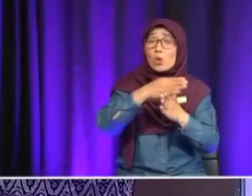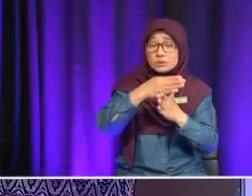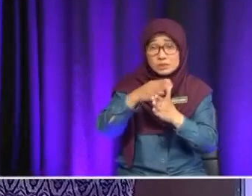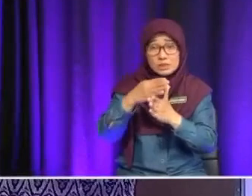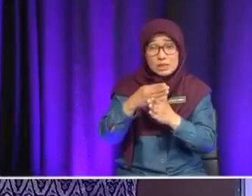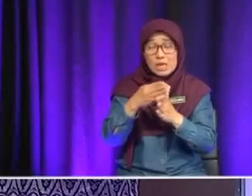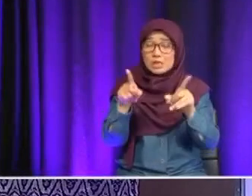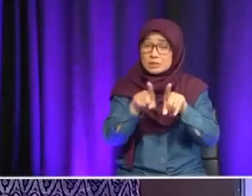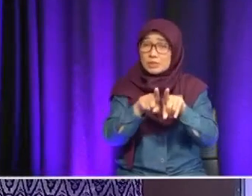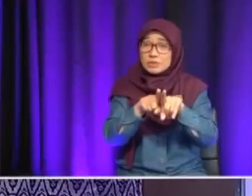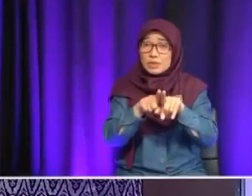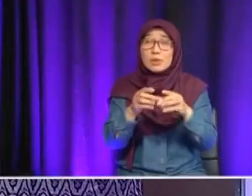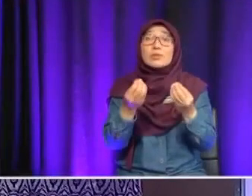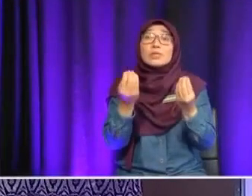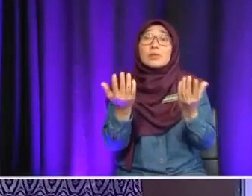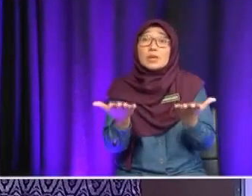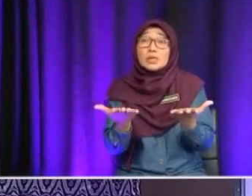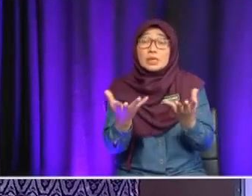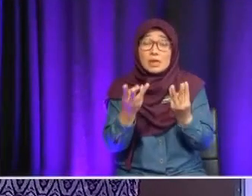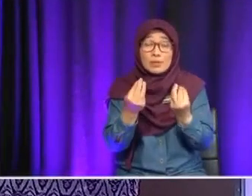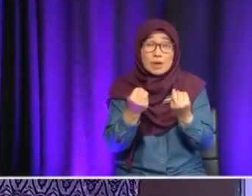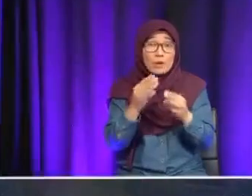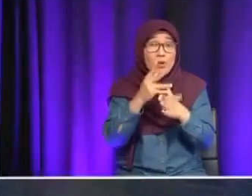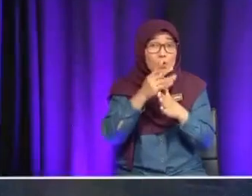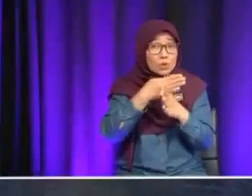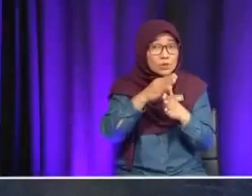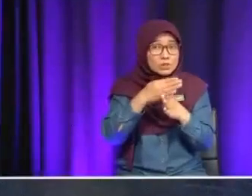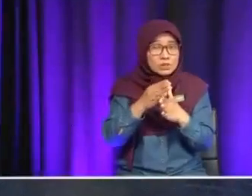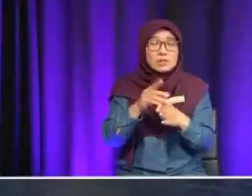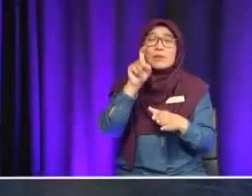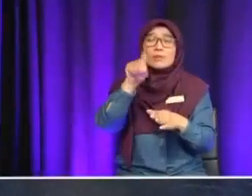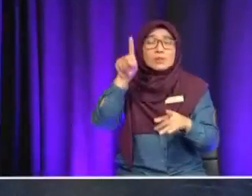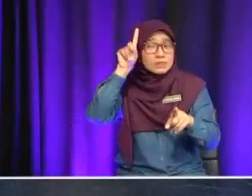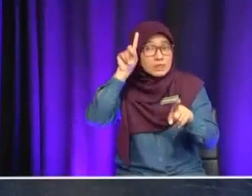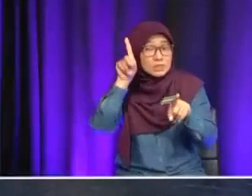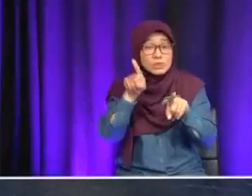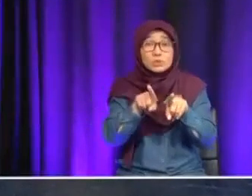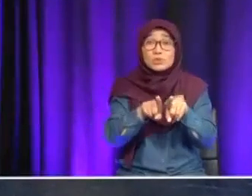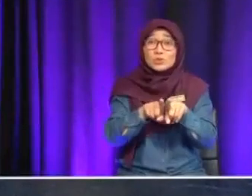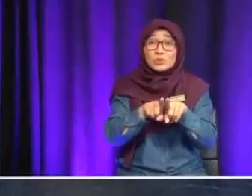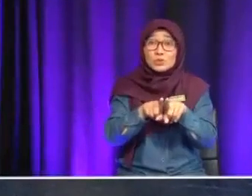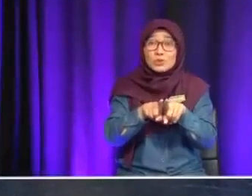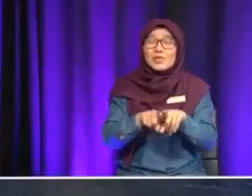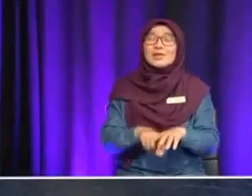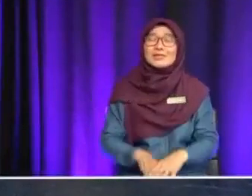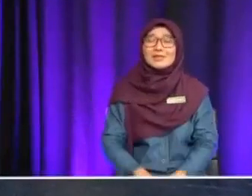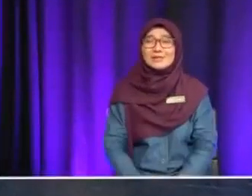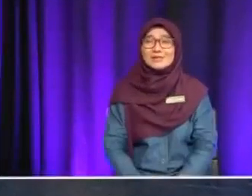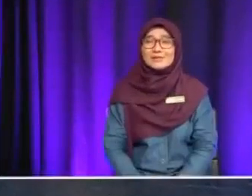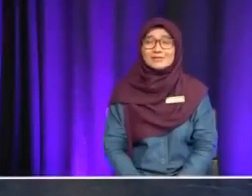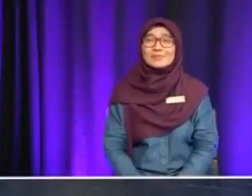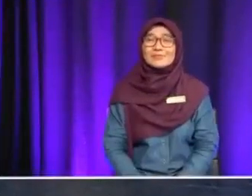keuntungan yang akan dibahagikan. Ya. Mereka boleh ada persetujuan. Ya, betul. Dia tidak seperti macam musyarakah tadi. Kebanyakannya